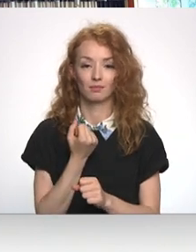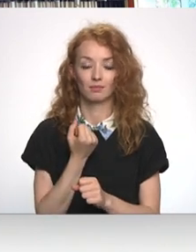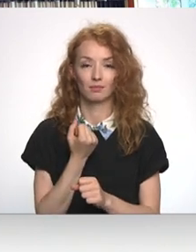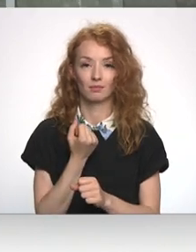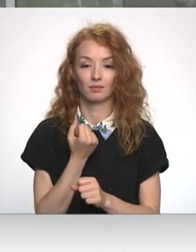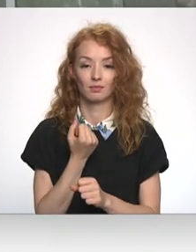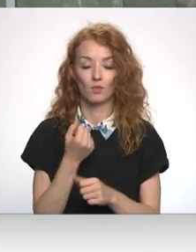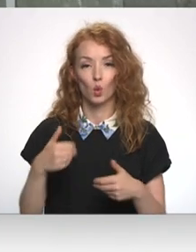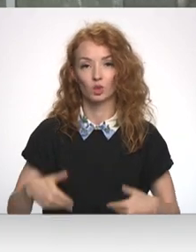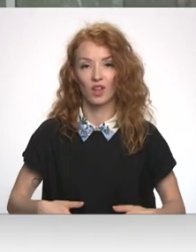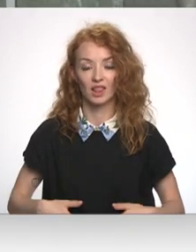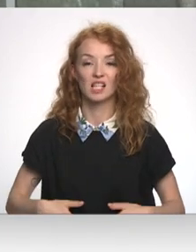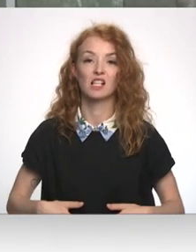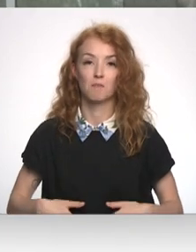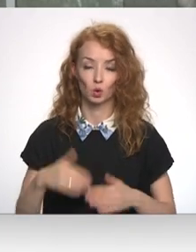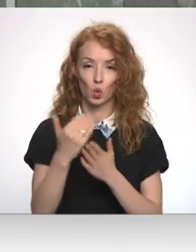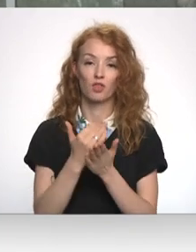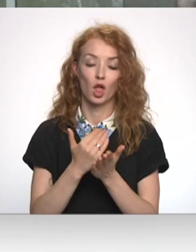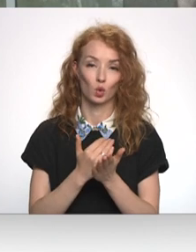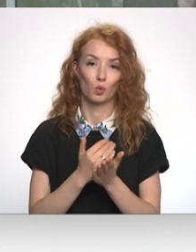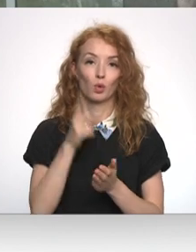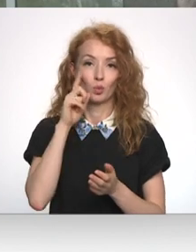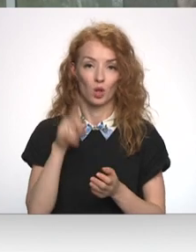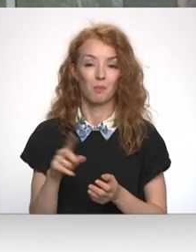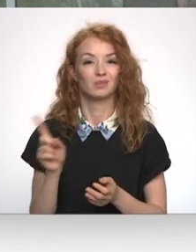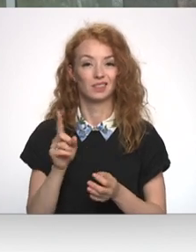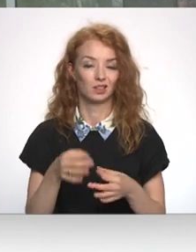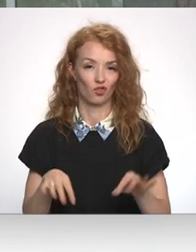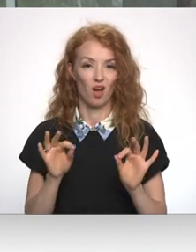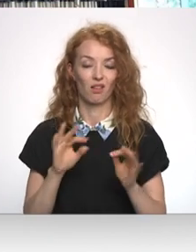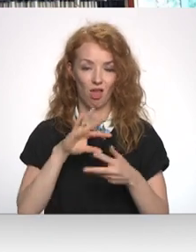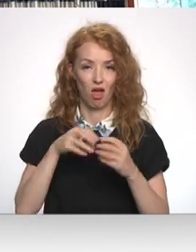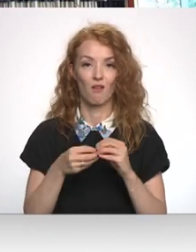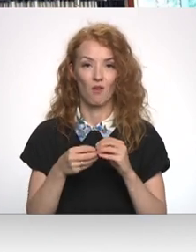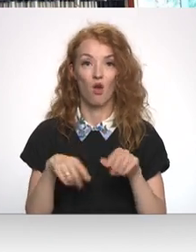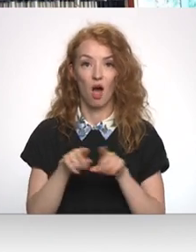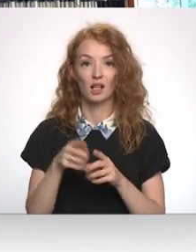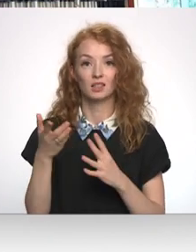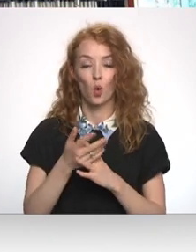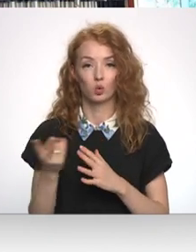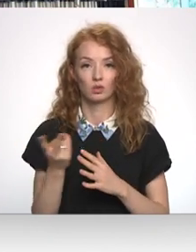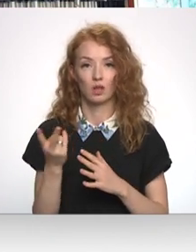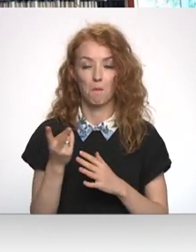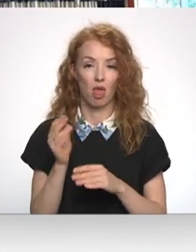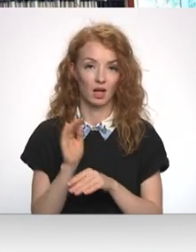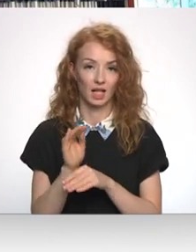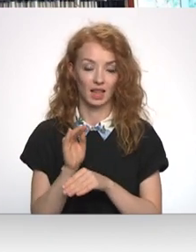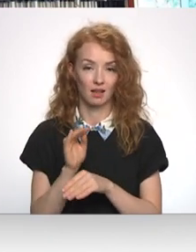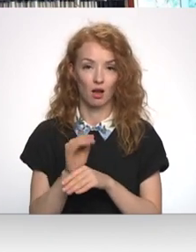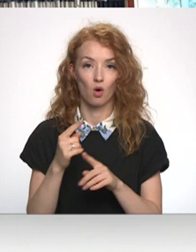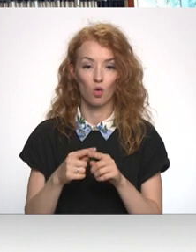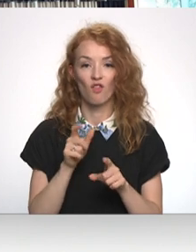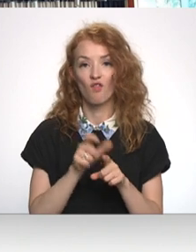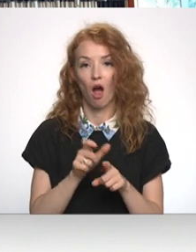kādi uzvedības priekšraksti un tam līdzīgi, protams, ir svarīgi ievērot arī tajā savstarpējā kritikā un